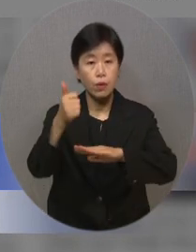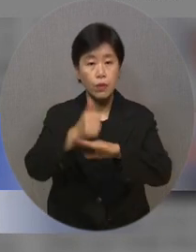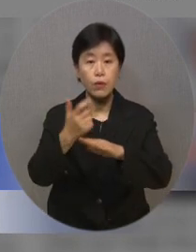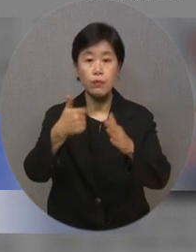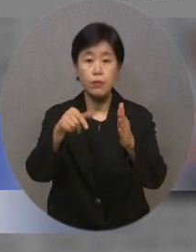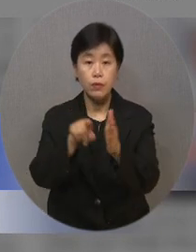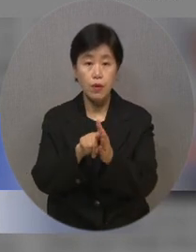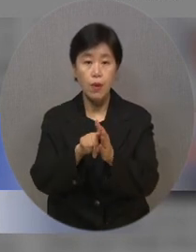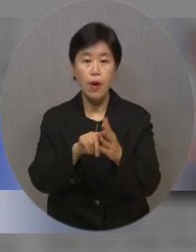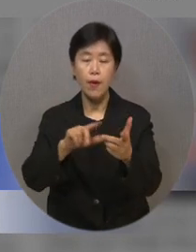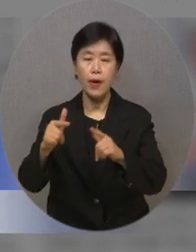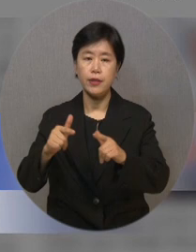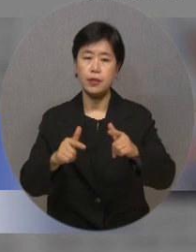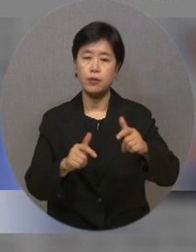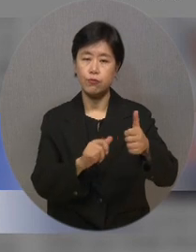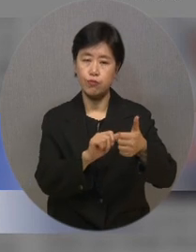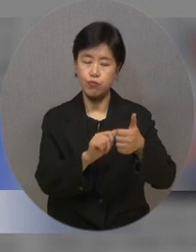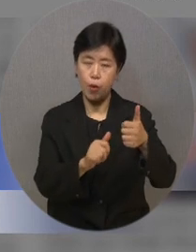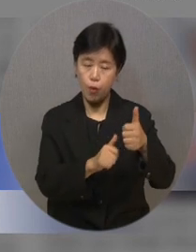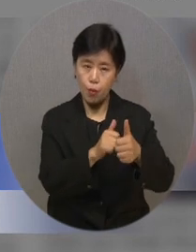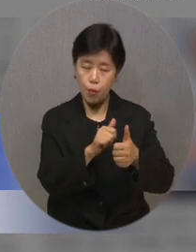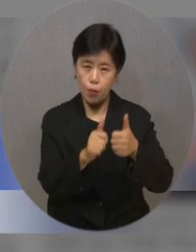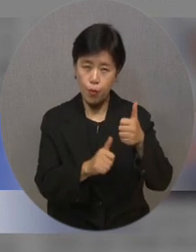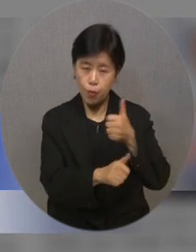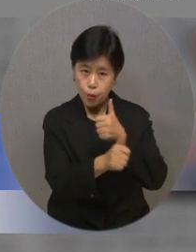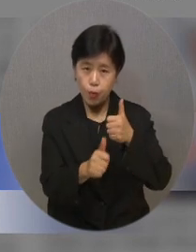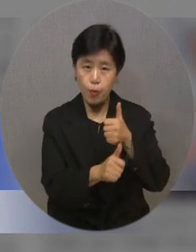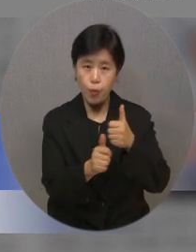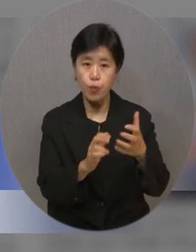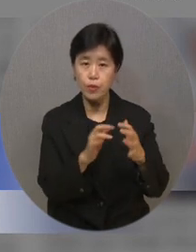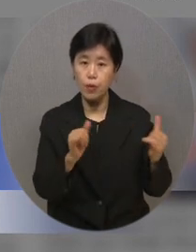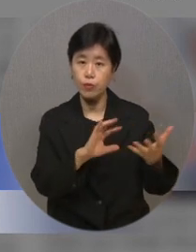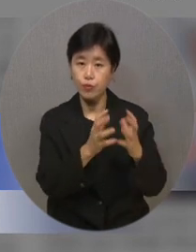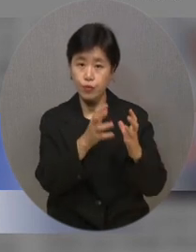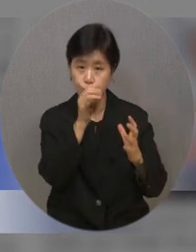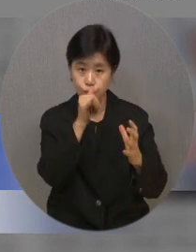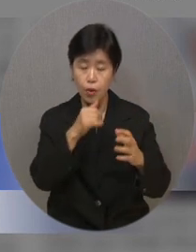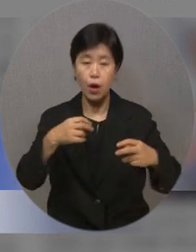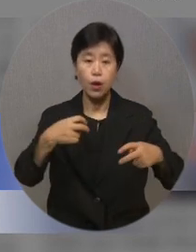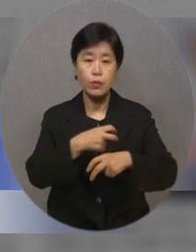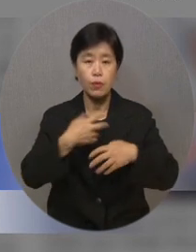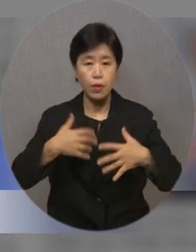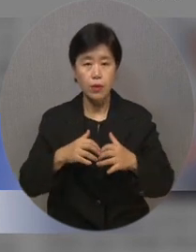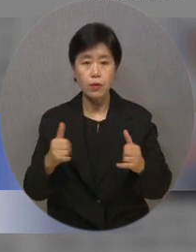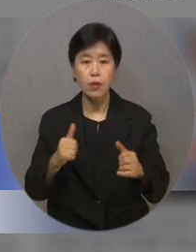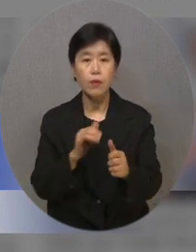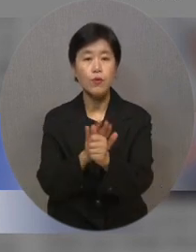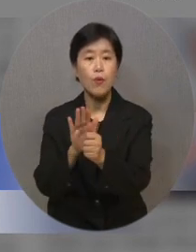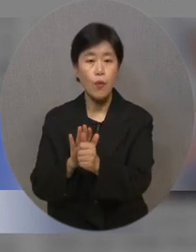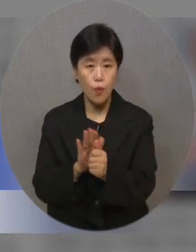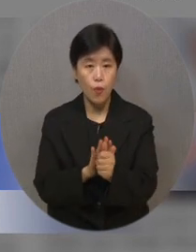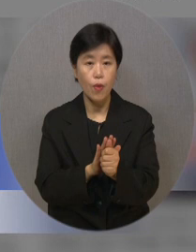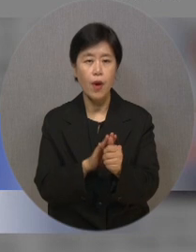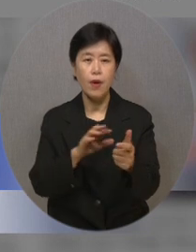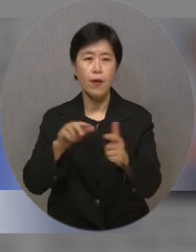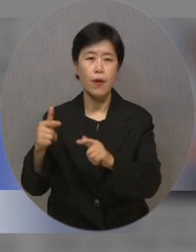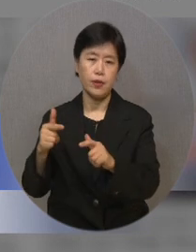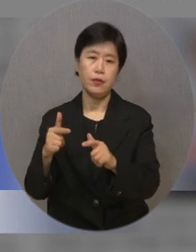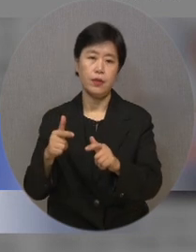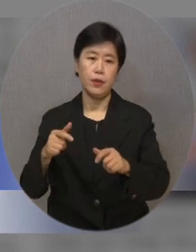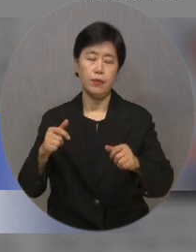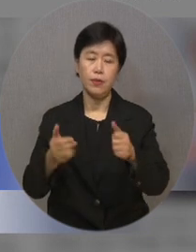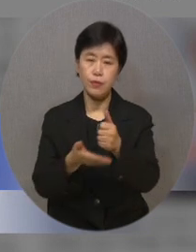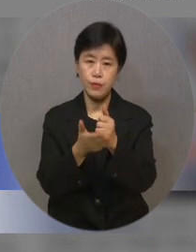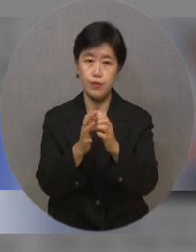경기 운영부 대표자 회의 운영 교통약자 이동지원 16개 시군 지혜와 연계한 종목별 응원단을